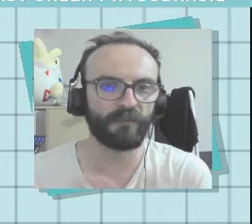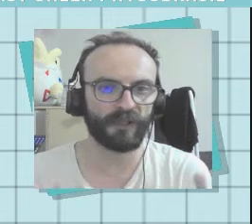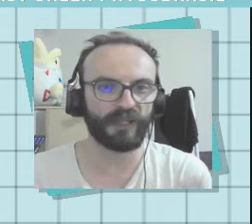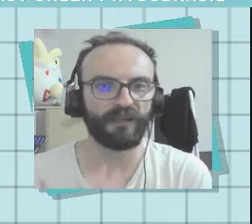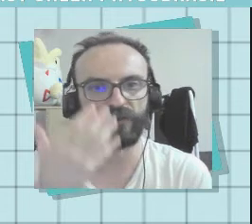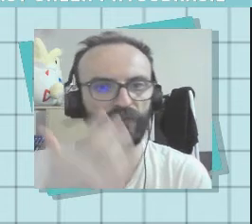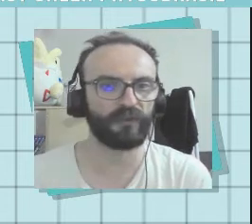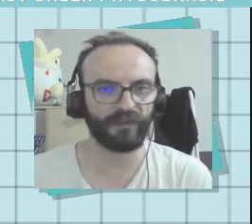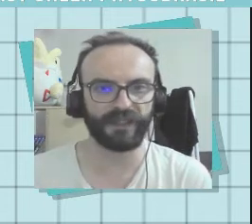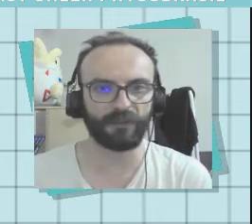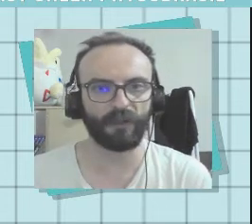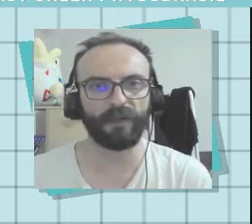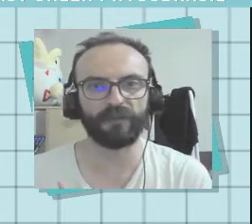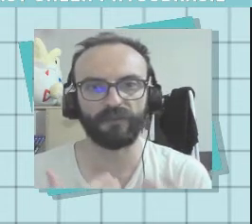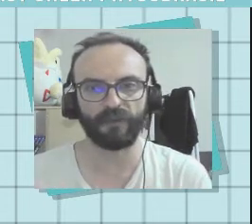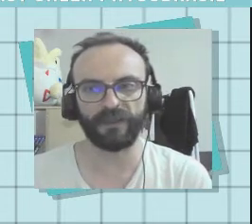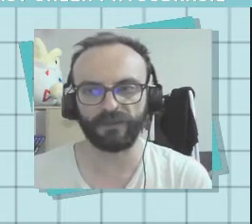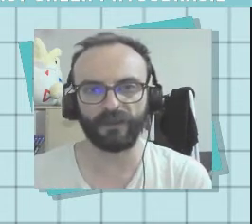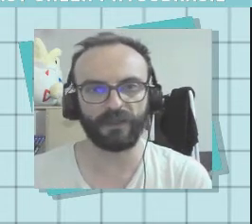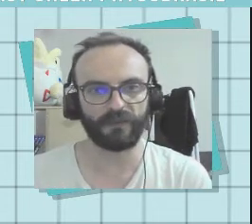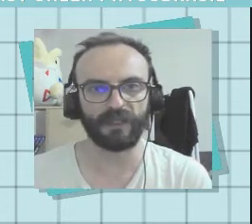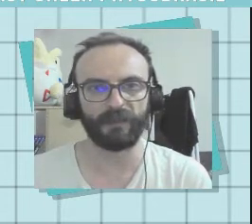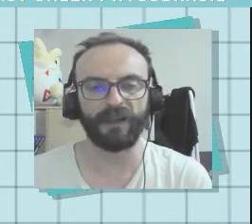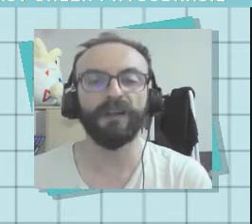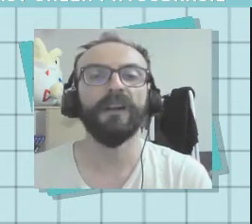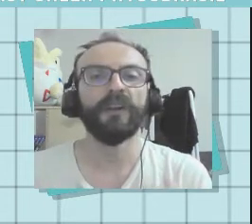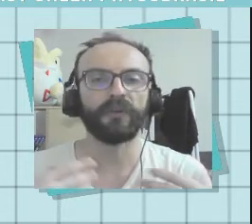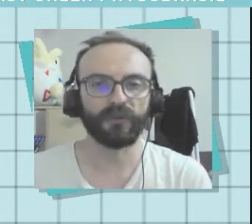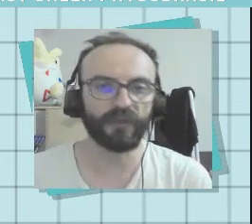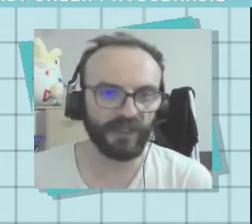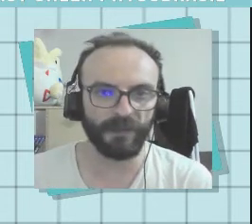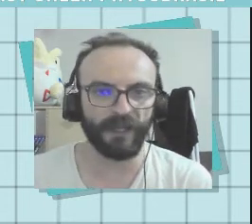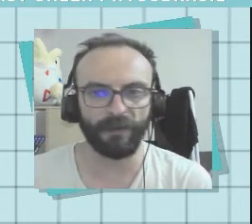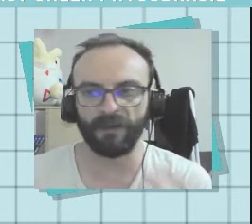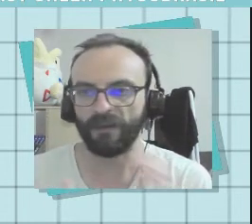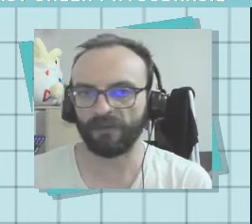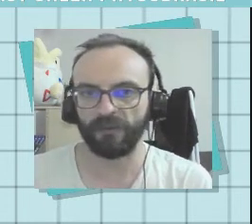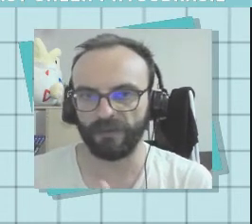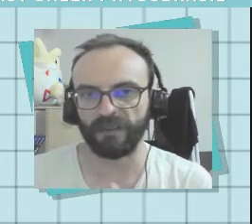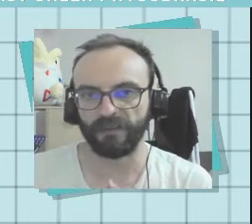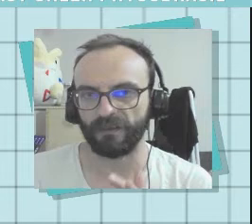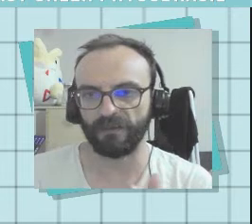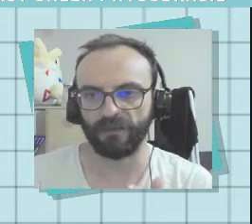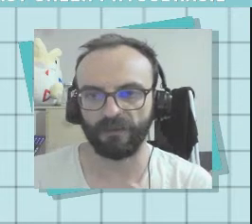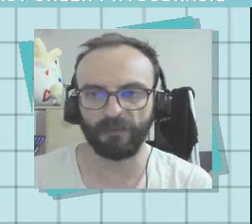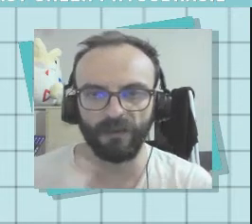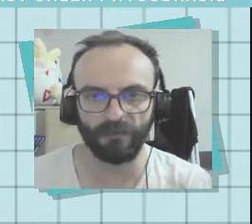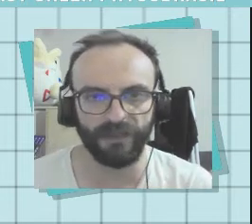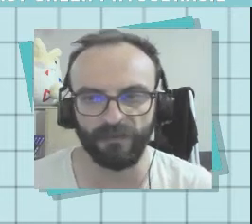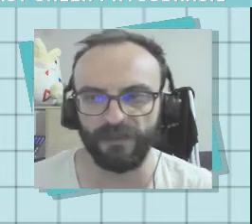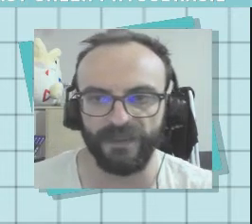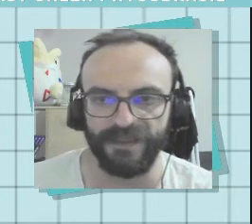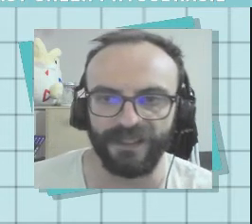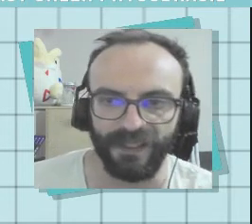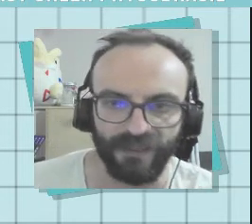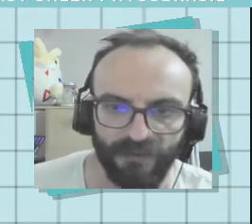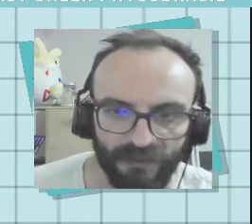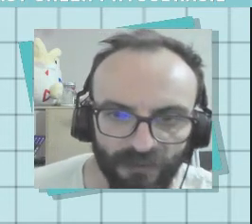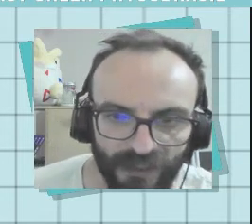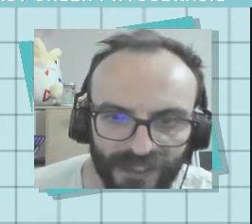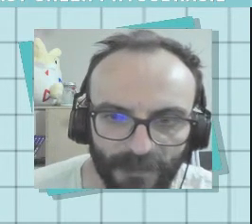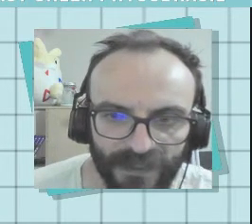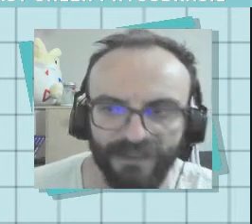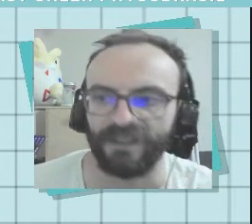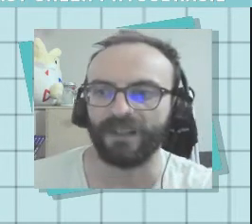et moins cher de foutre des capteurs partout sur un acteur avec une caméra que de tout animer à la main en 3D, comme dans Final Fantasy, les créatures